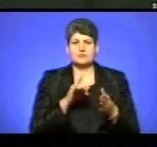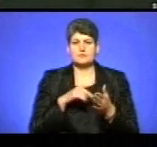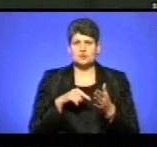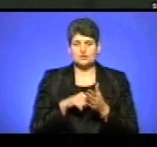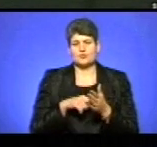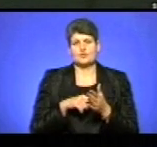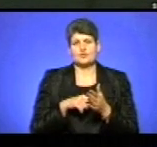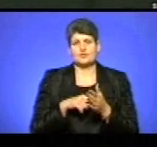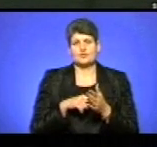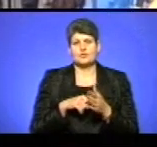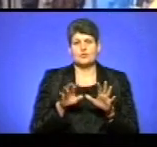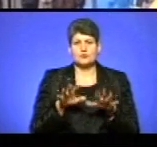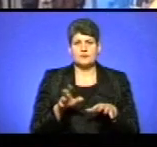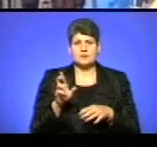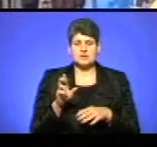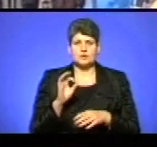Олег Захарків.